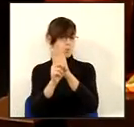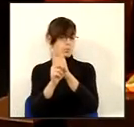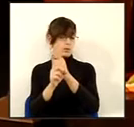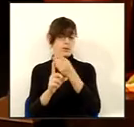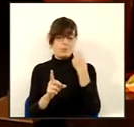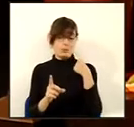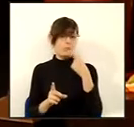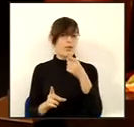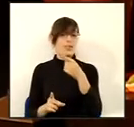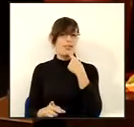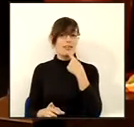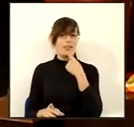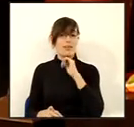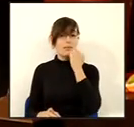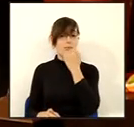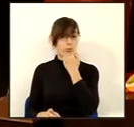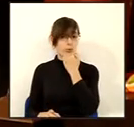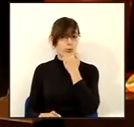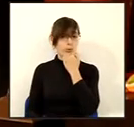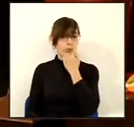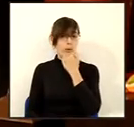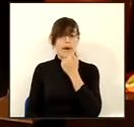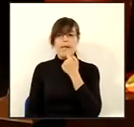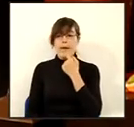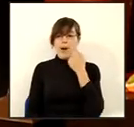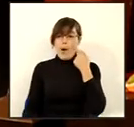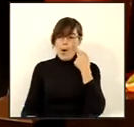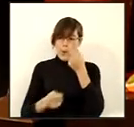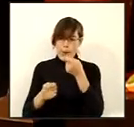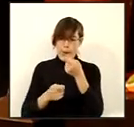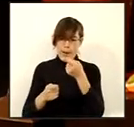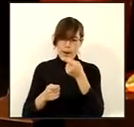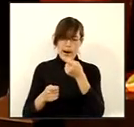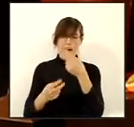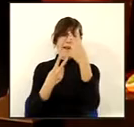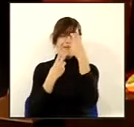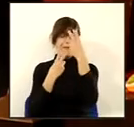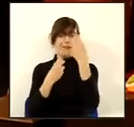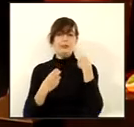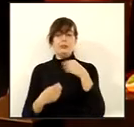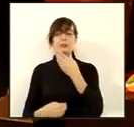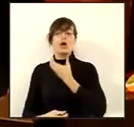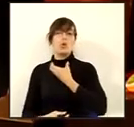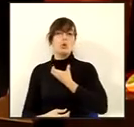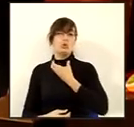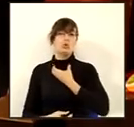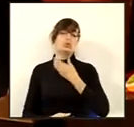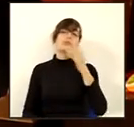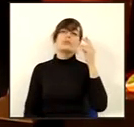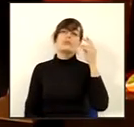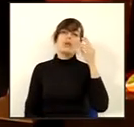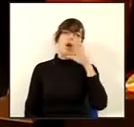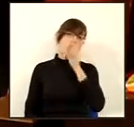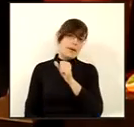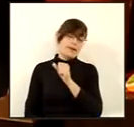com diu la moció, una de les seves atribucions és la de controlar i fiscalitzar l'equip de govern de l'Ajuntament de la ciutat.